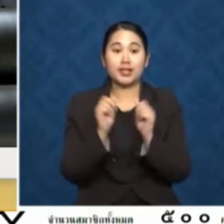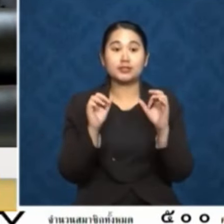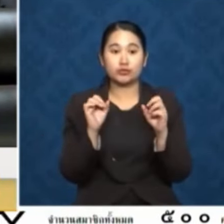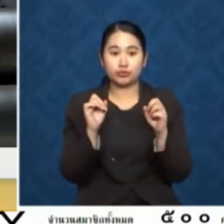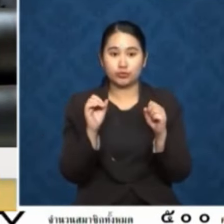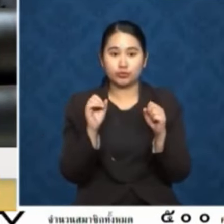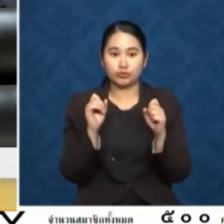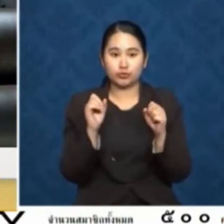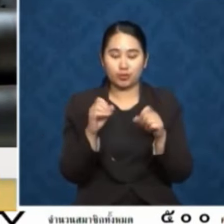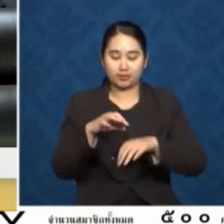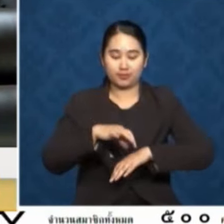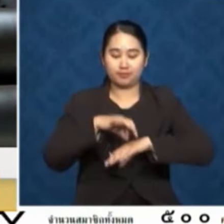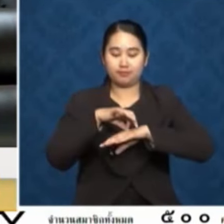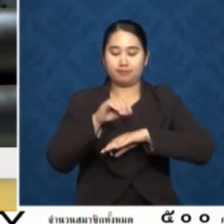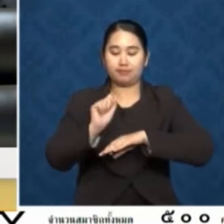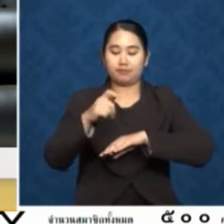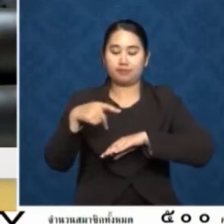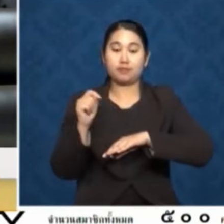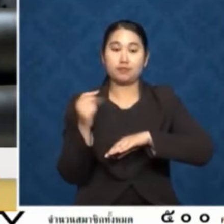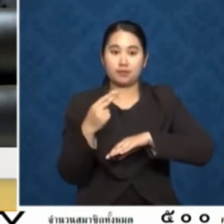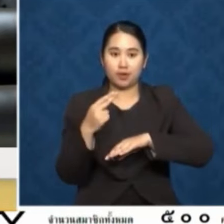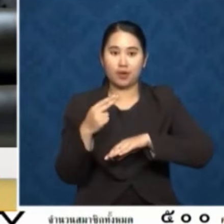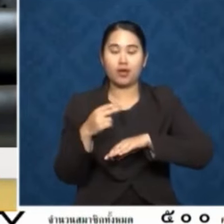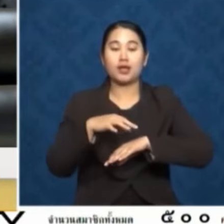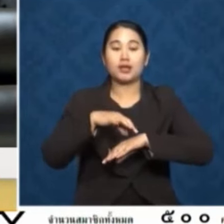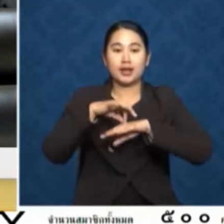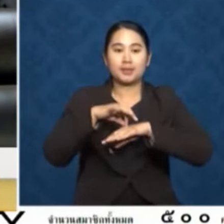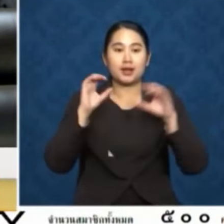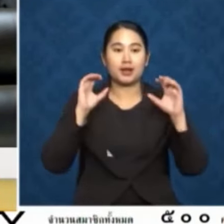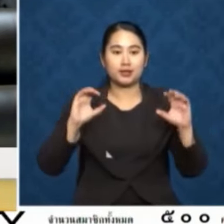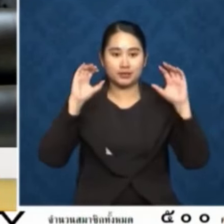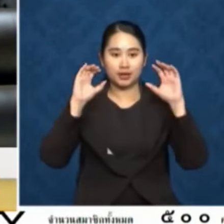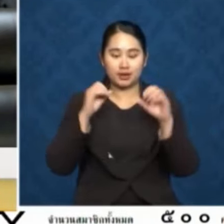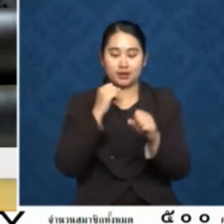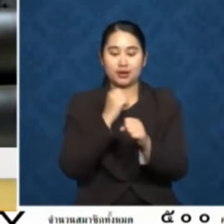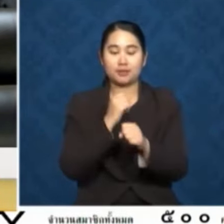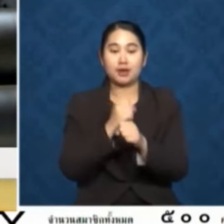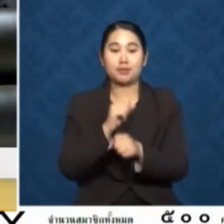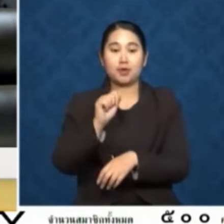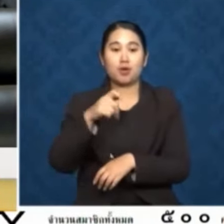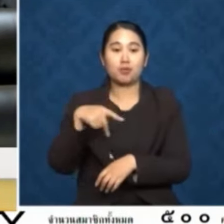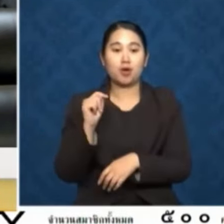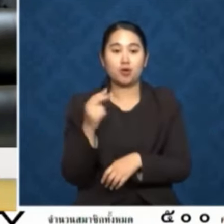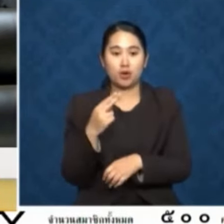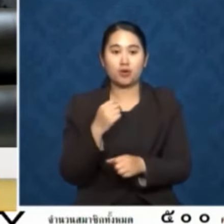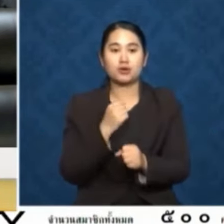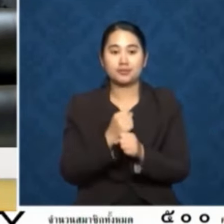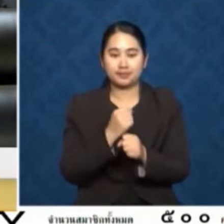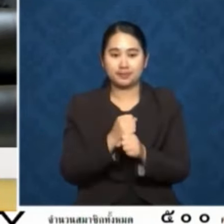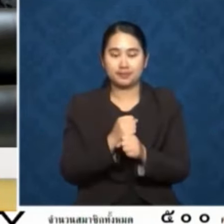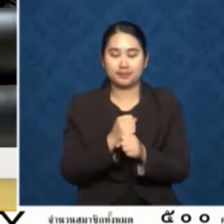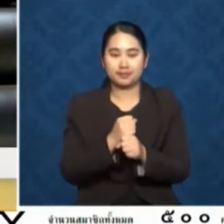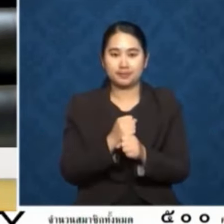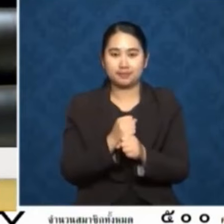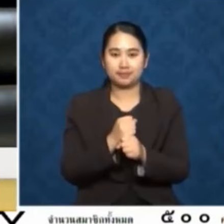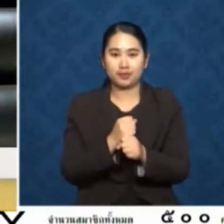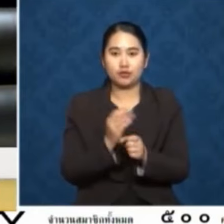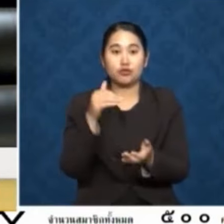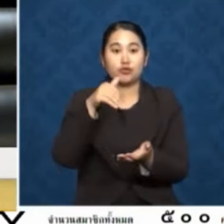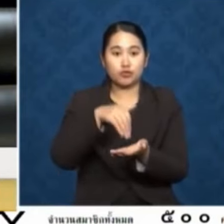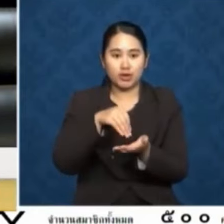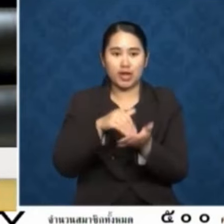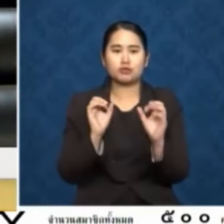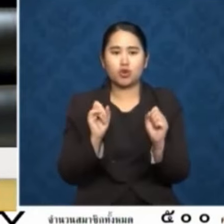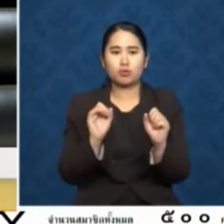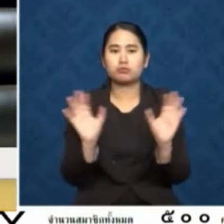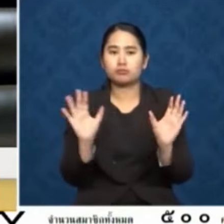ข่งขันสอบคัดเลือกและการคัดเลือกข้าราชการและพนักงานส่งท้องถิ่นที่มาที่ส่วนกลางนี่เอ